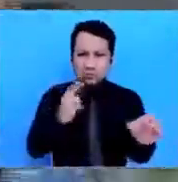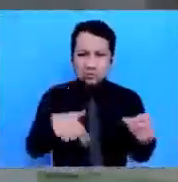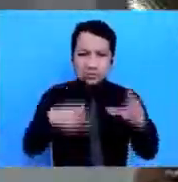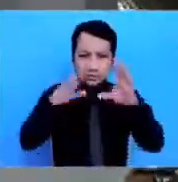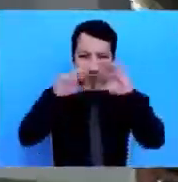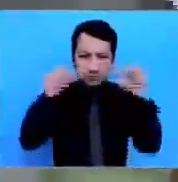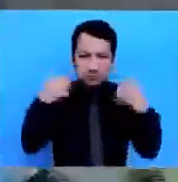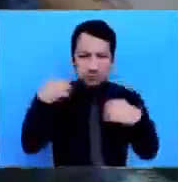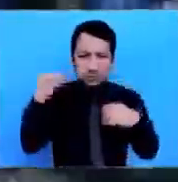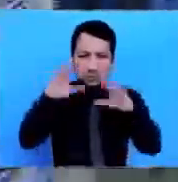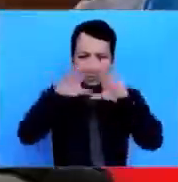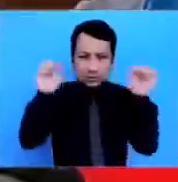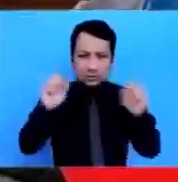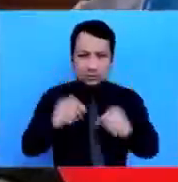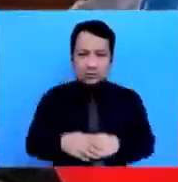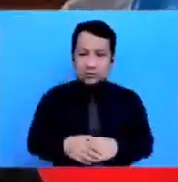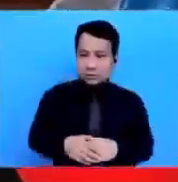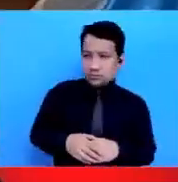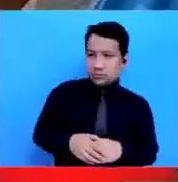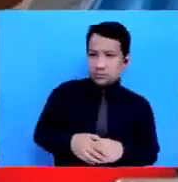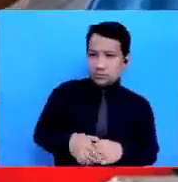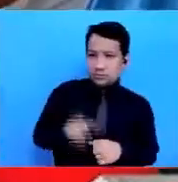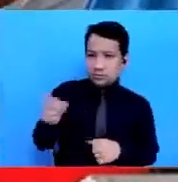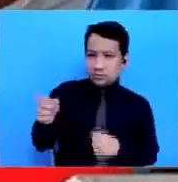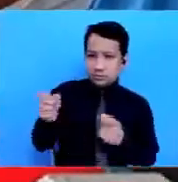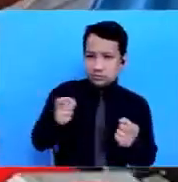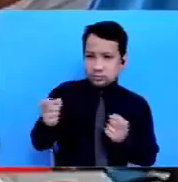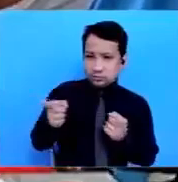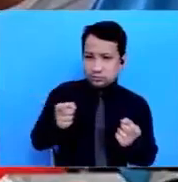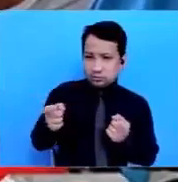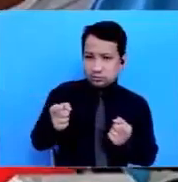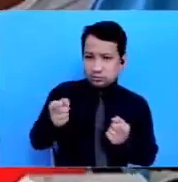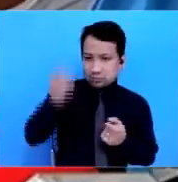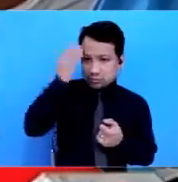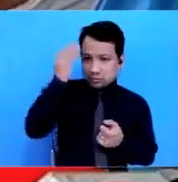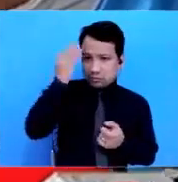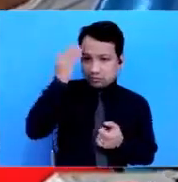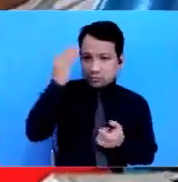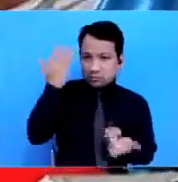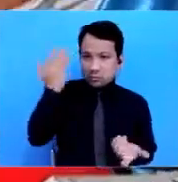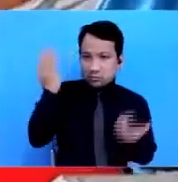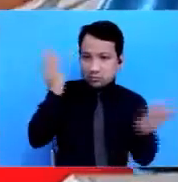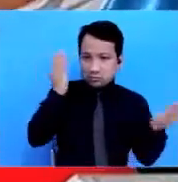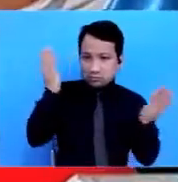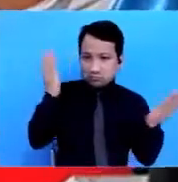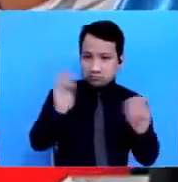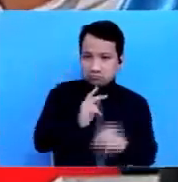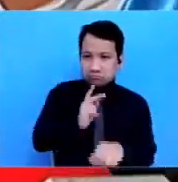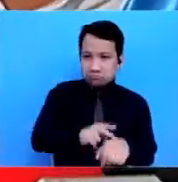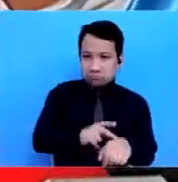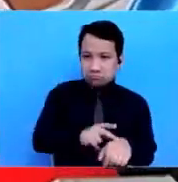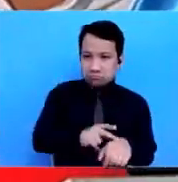race. Sila lang ba may monopolya ng kaalaman sa paglilingkod sa bayan?